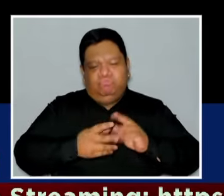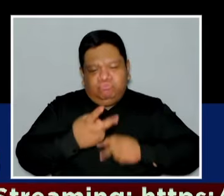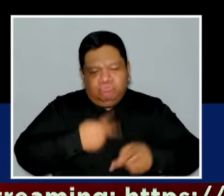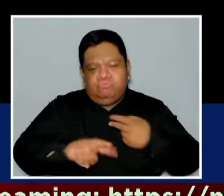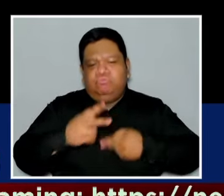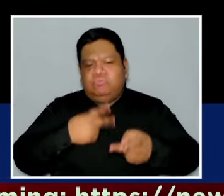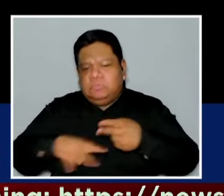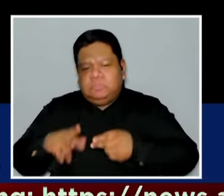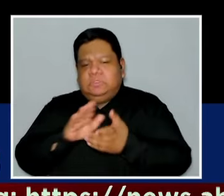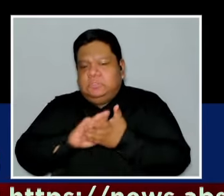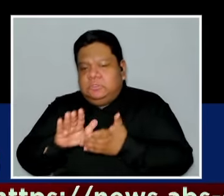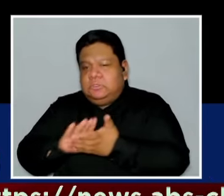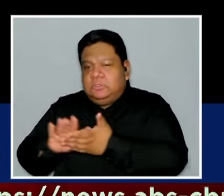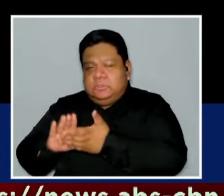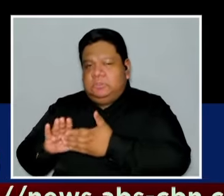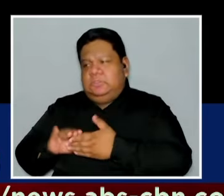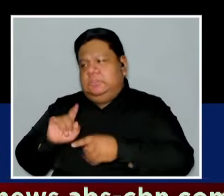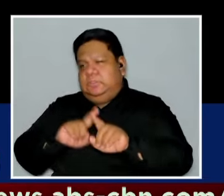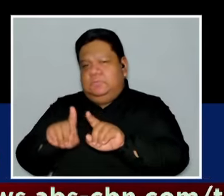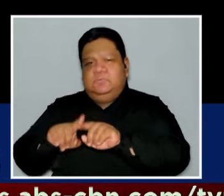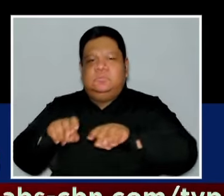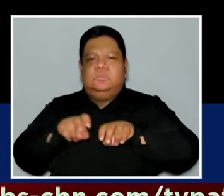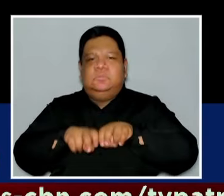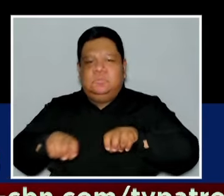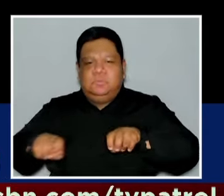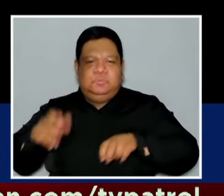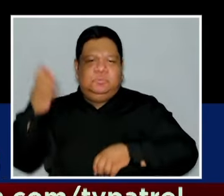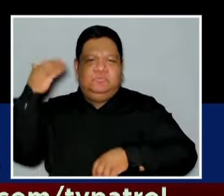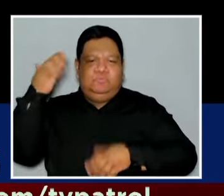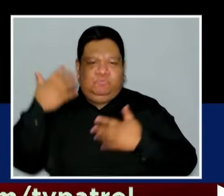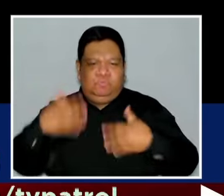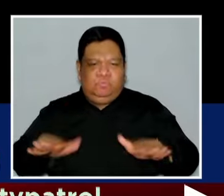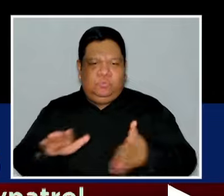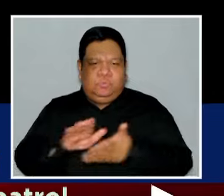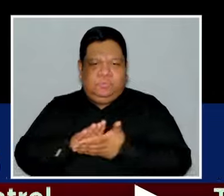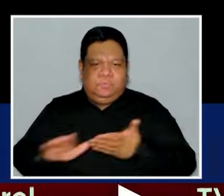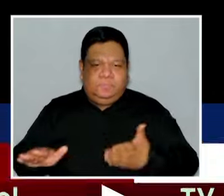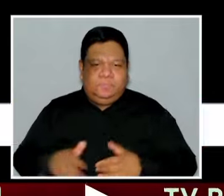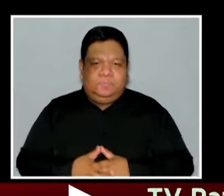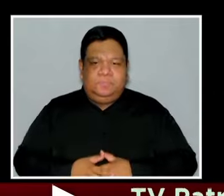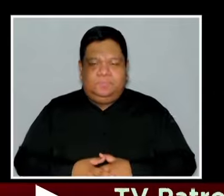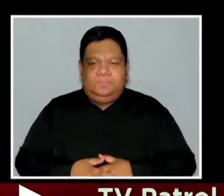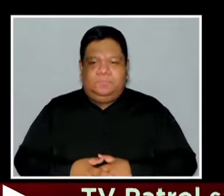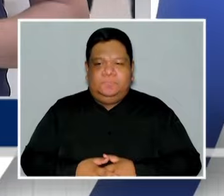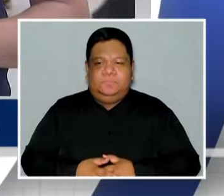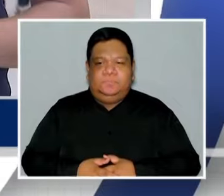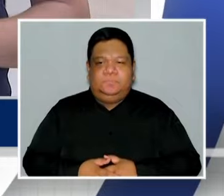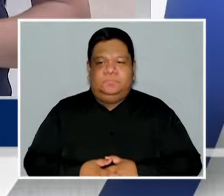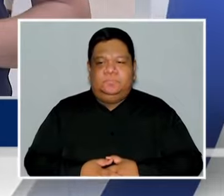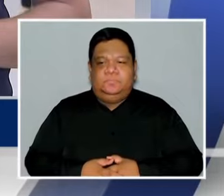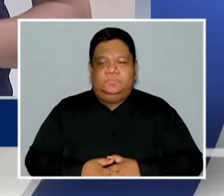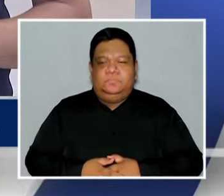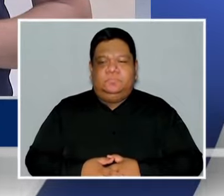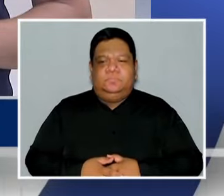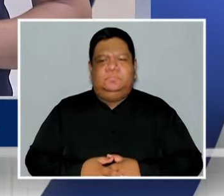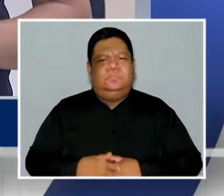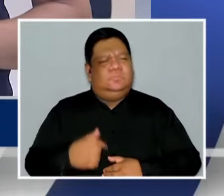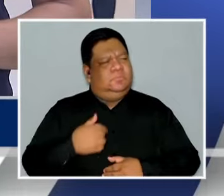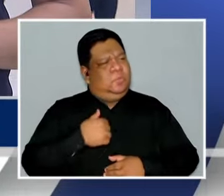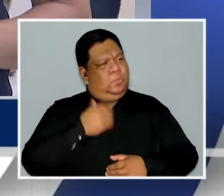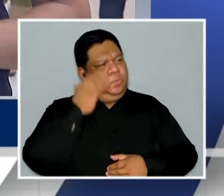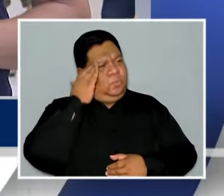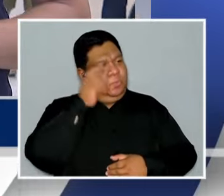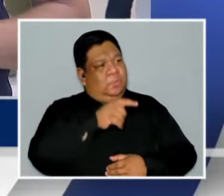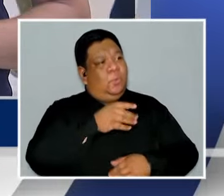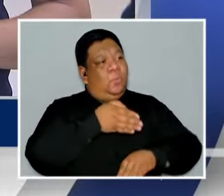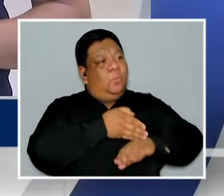disinfection yung mga upuang una nang sinurot. Kabayan. Ang alam ko, yung mga rata na upuan